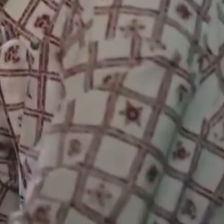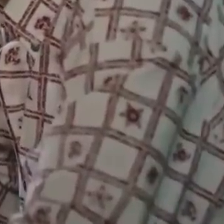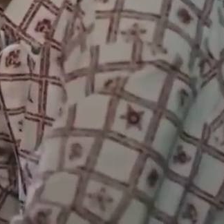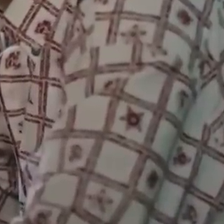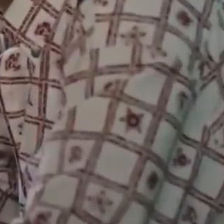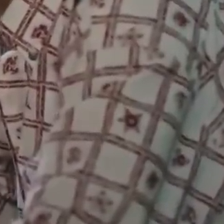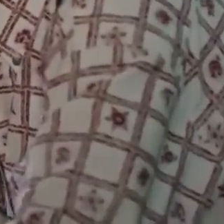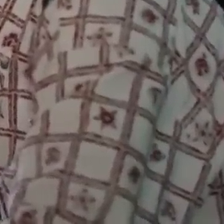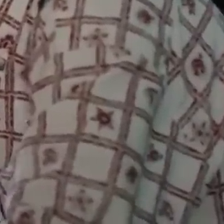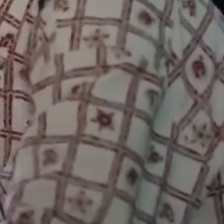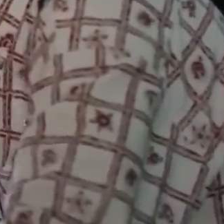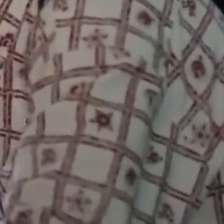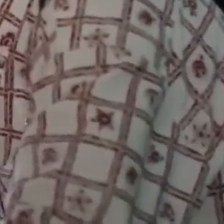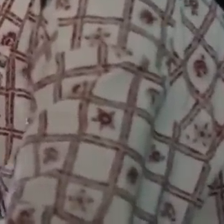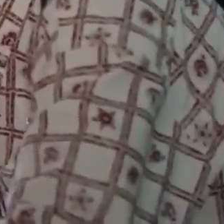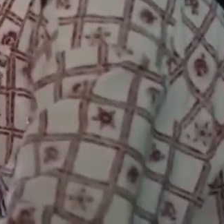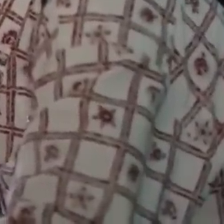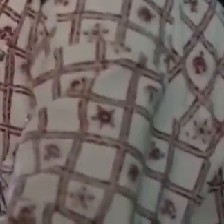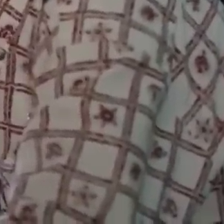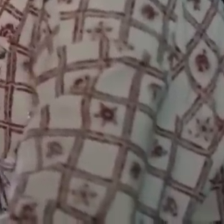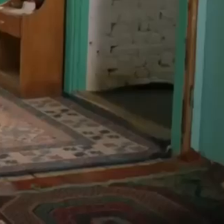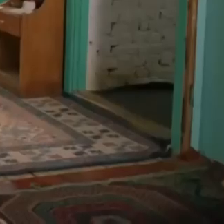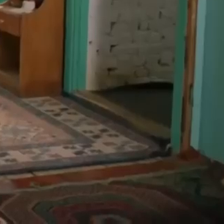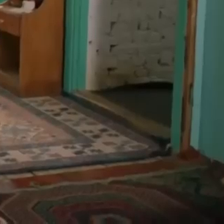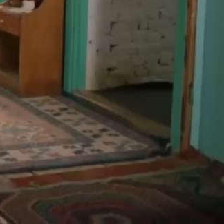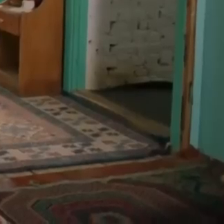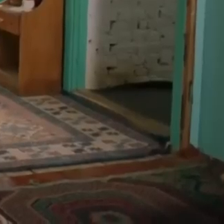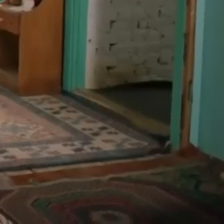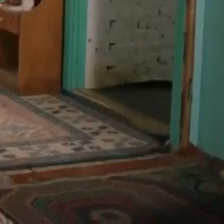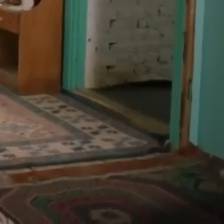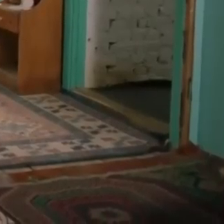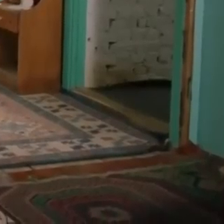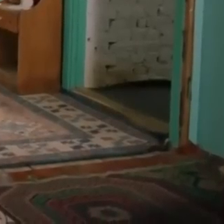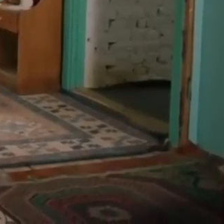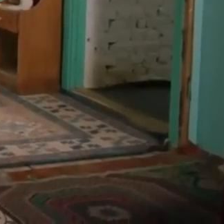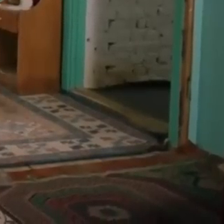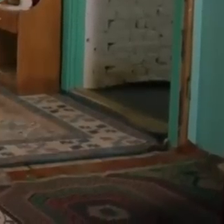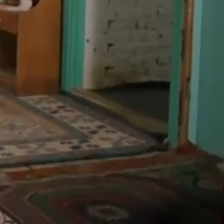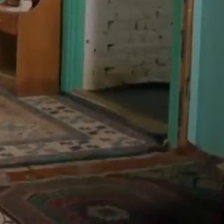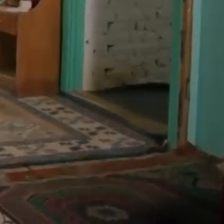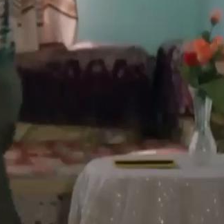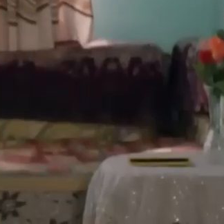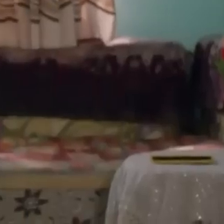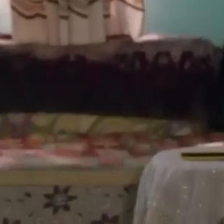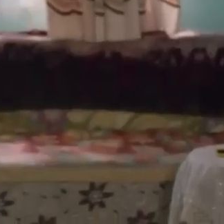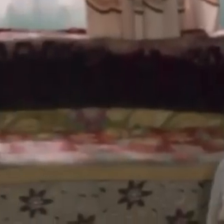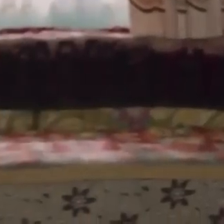Ana döndü. Hüseyin yeniden dikkatlice haritaya baktı, katlayıp yerinden kalktı.